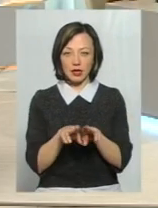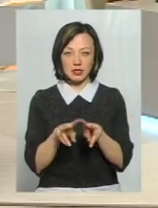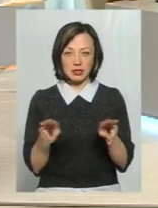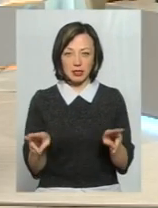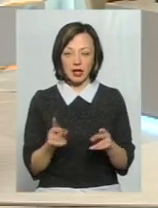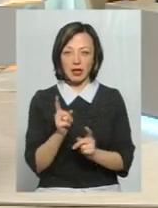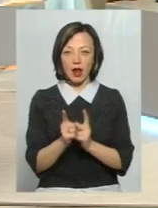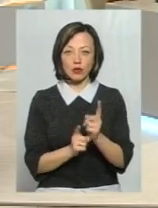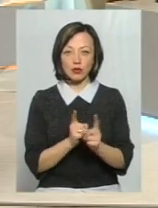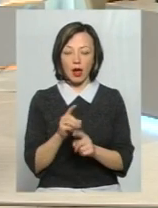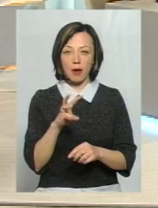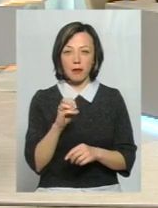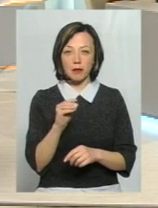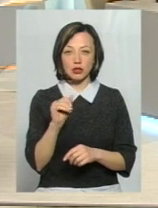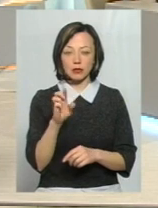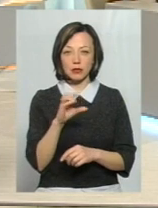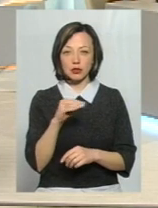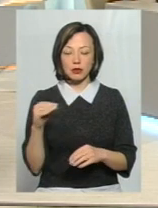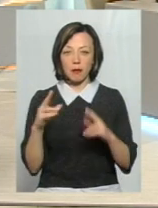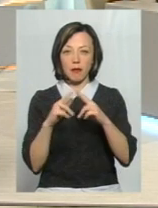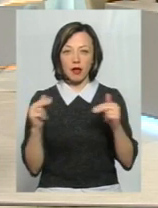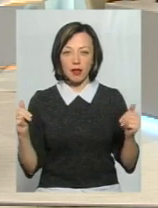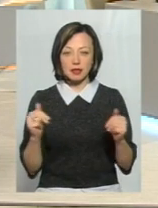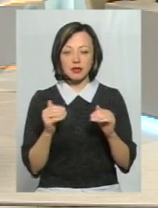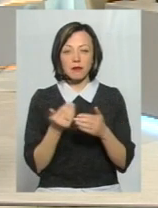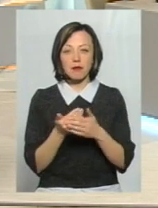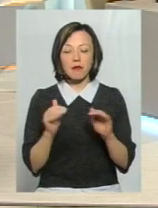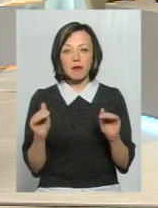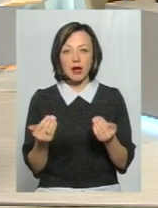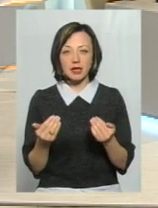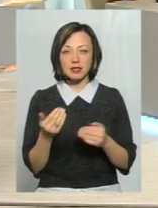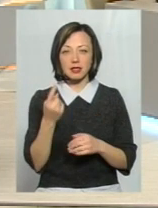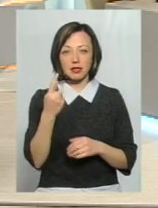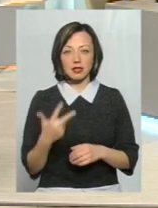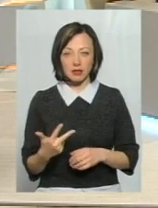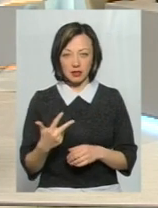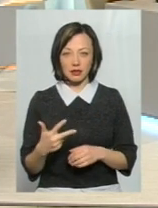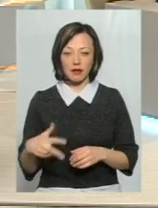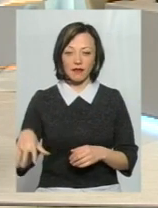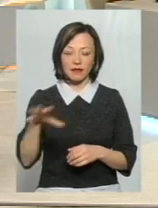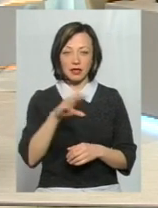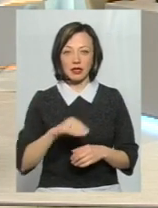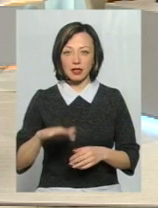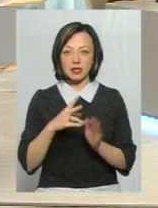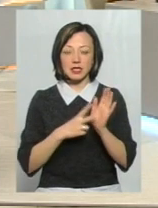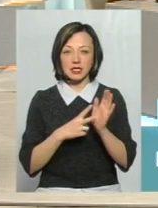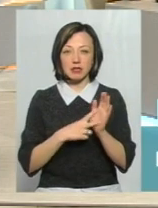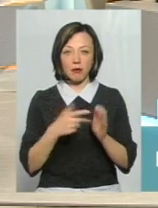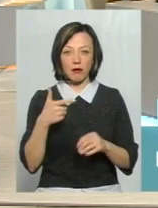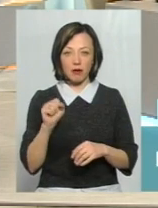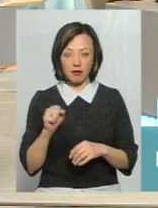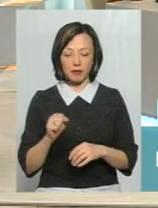реконструкцію Меджибіського палацу. І це менше третини від заявленої потреби на благоустрій всієї території обласної лікарні, а це понад 7